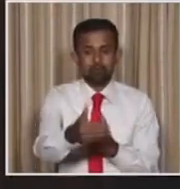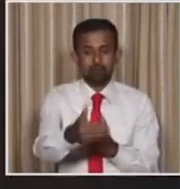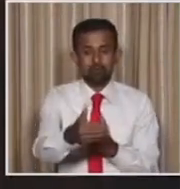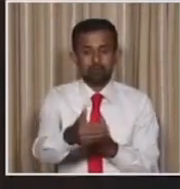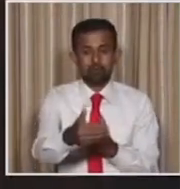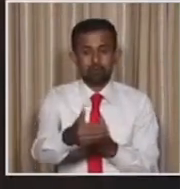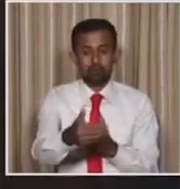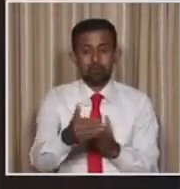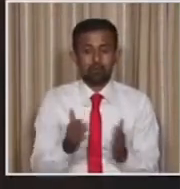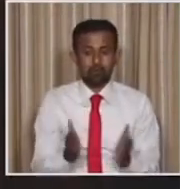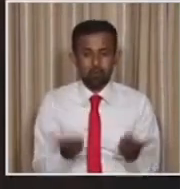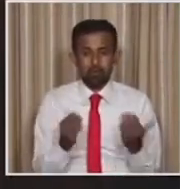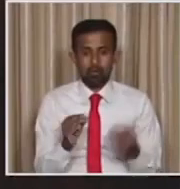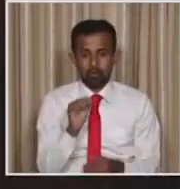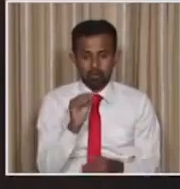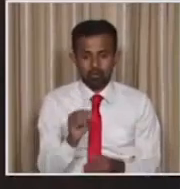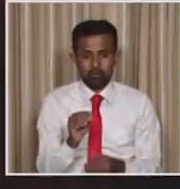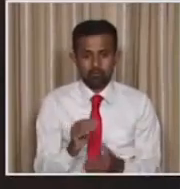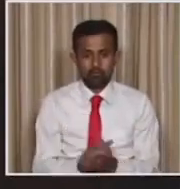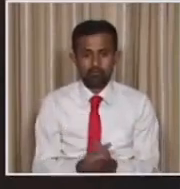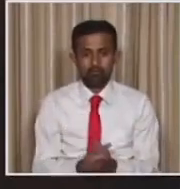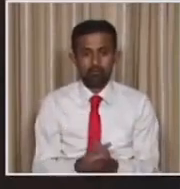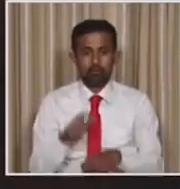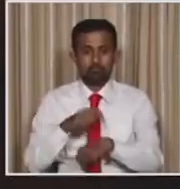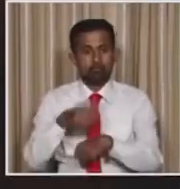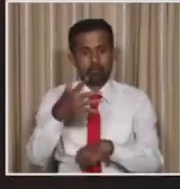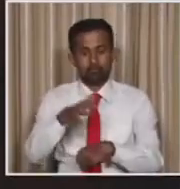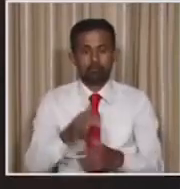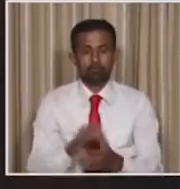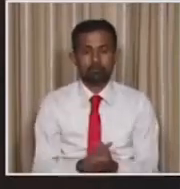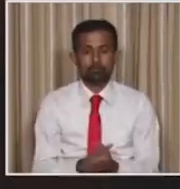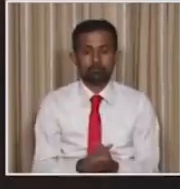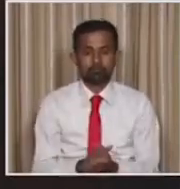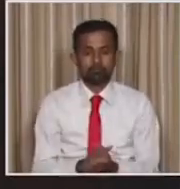පිම්ම පණින්නට ඕන නම් please wind up, time's up. මේ